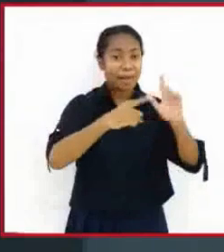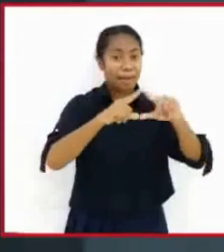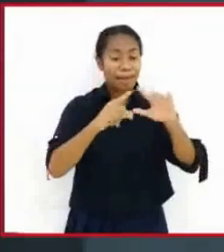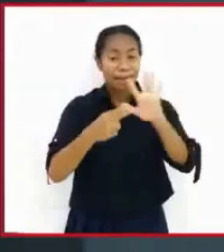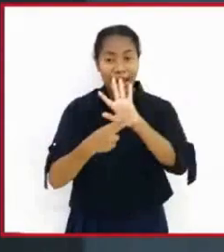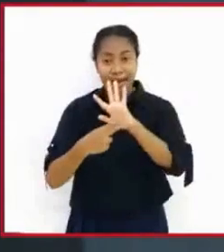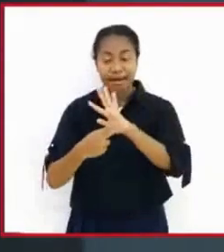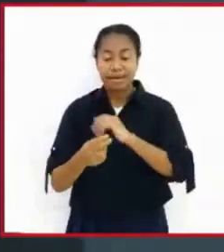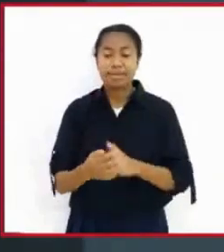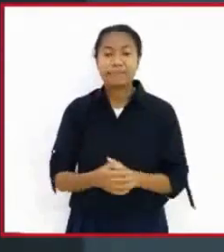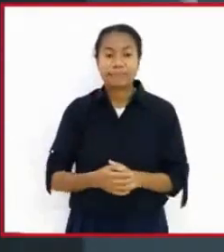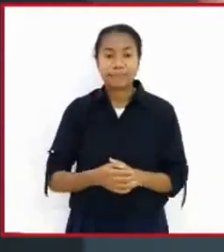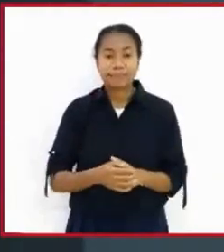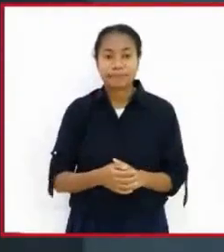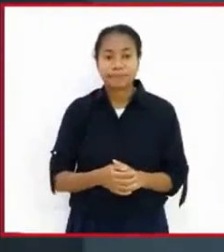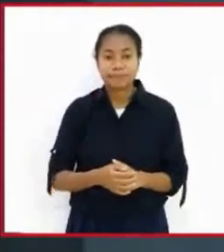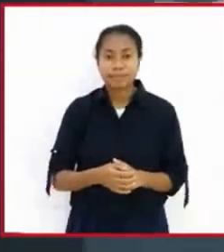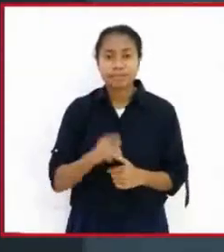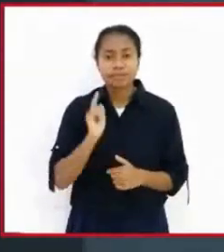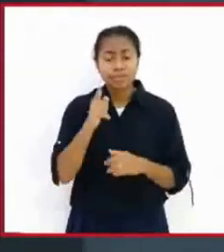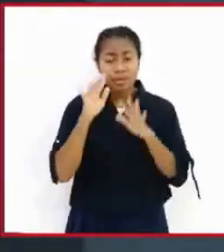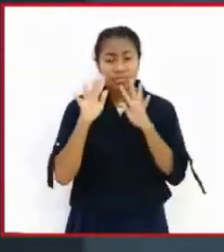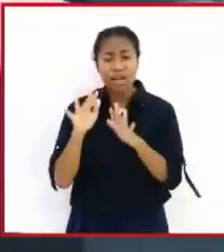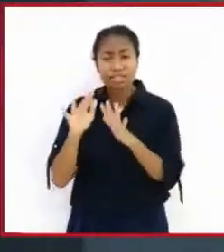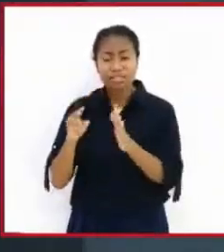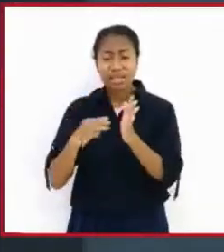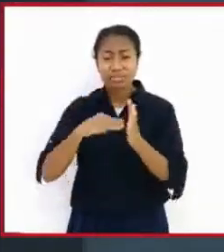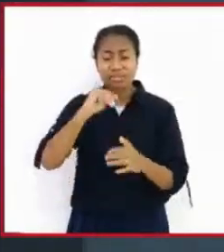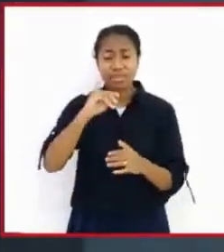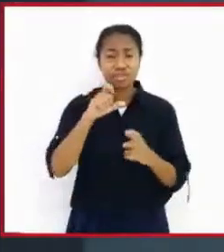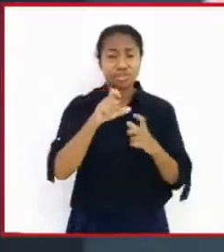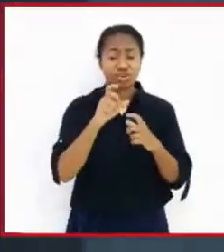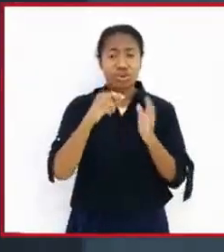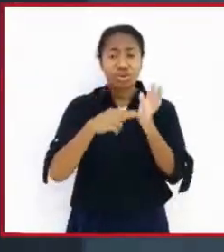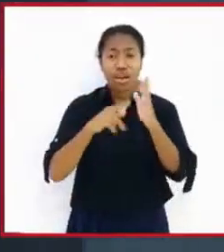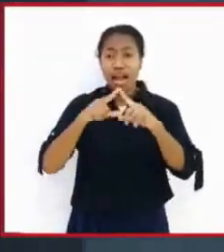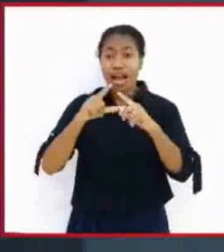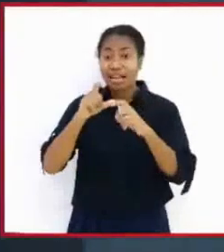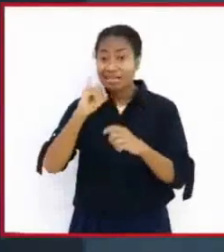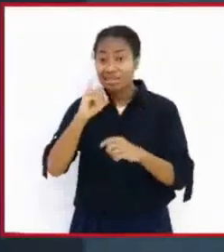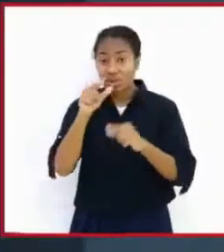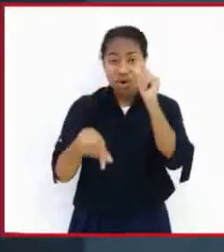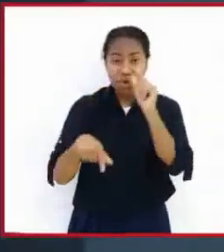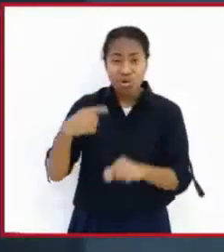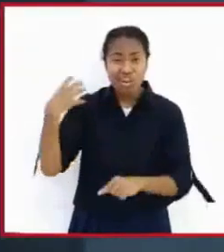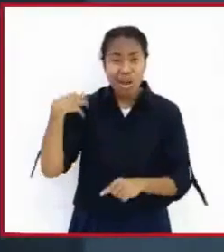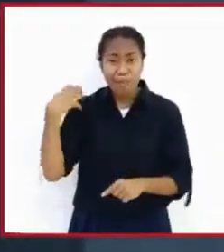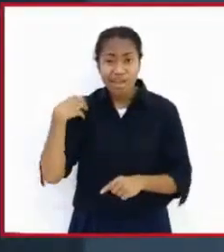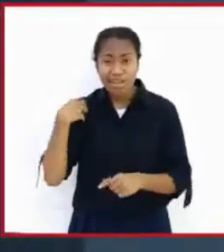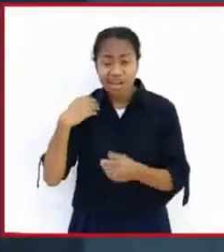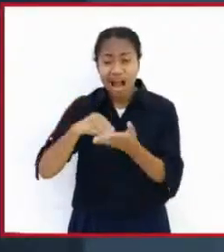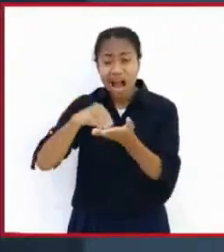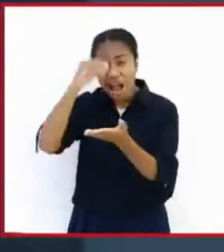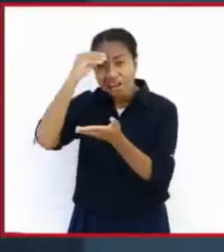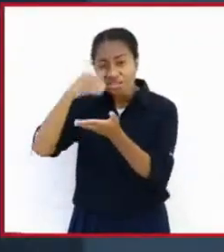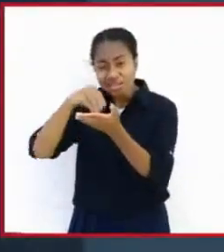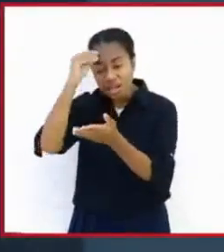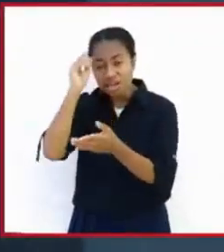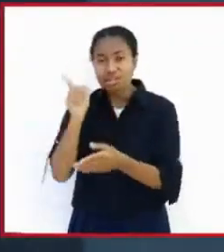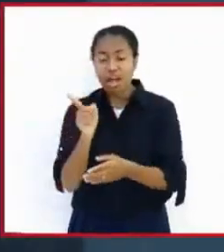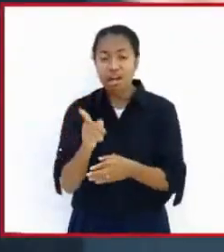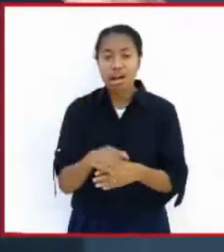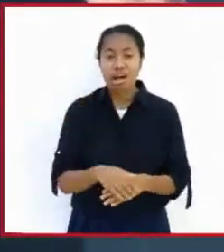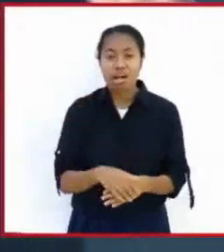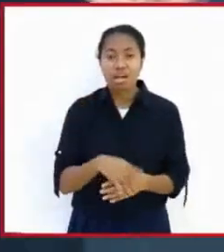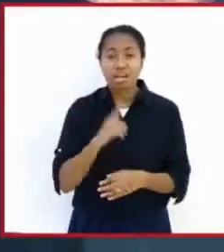misionaris banyak misionaris atau orang-orang dari Amerika mengajar disana karena itu murid-muridnya